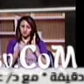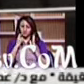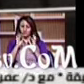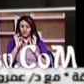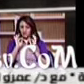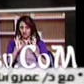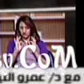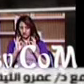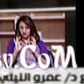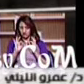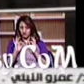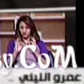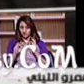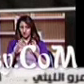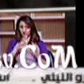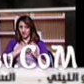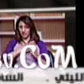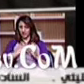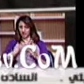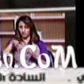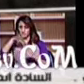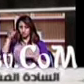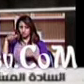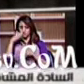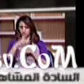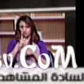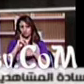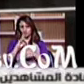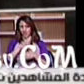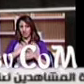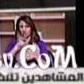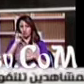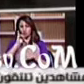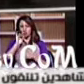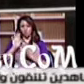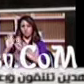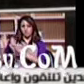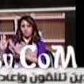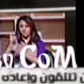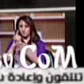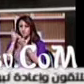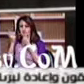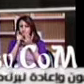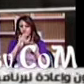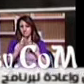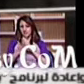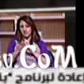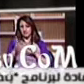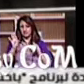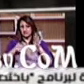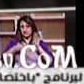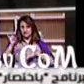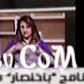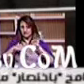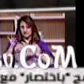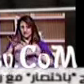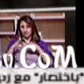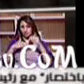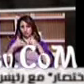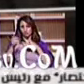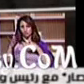اي طرف ان يستدعي الجيش للتدخل في الشان السياسي ايه مشكله انه الجيش يتدخل في الشان السياسي خليني ارجع